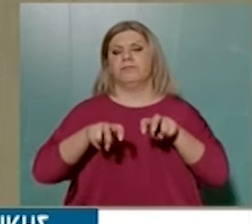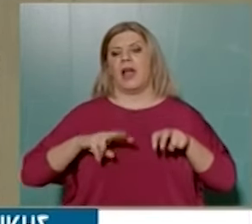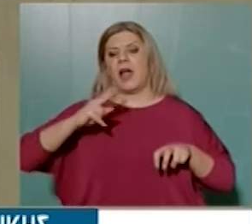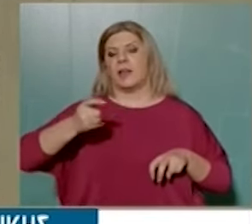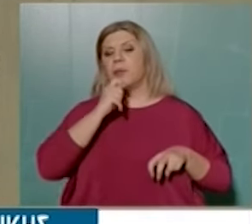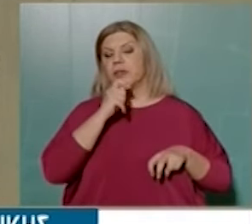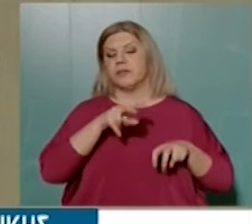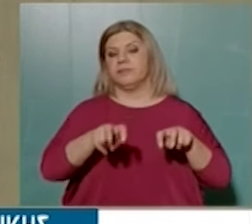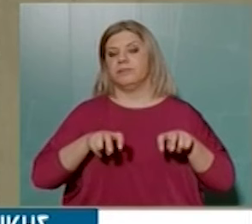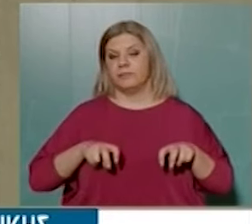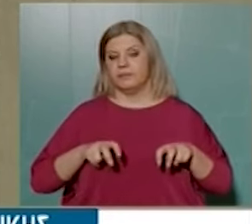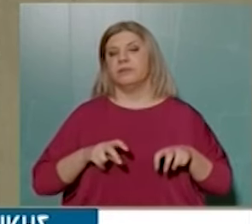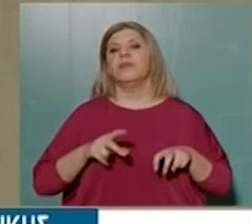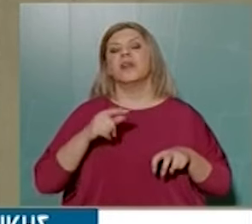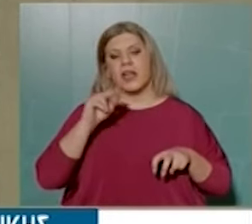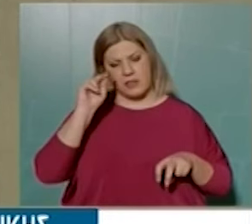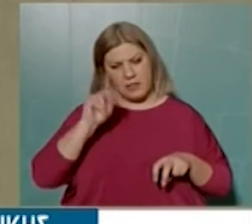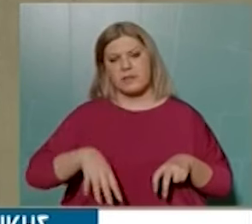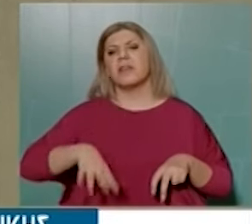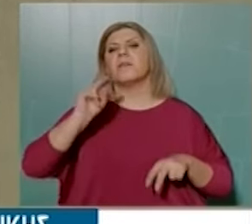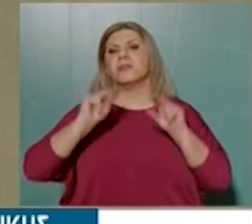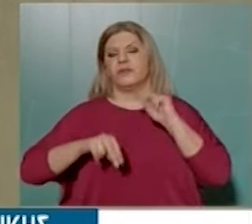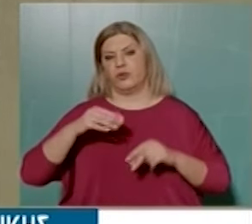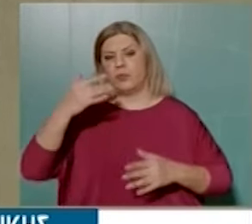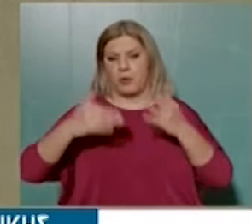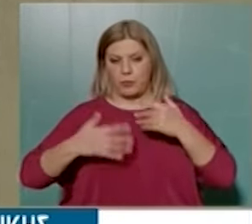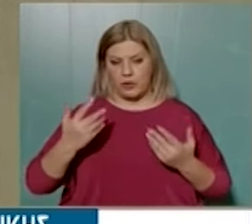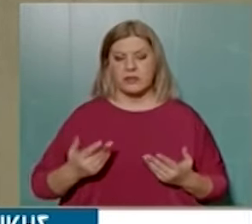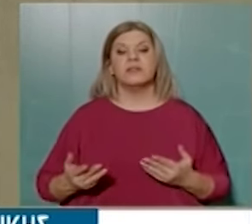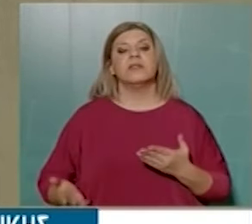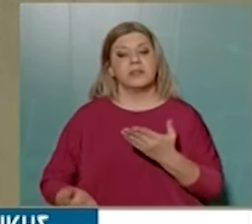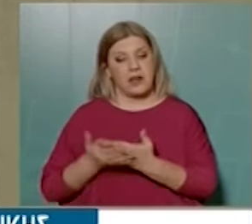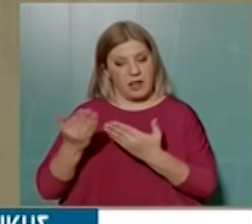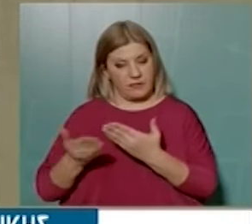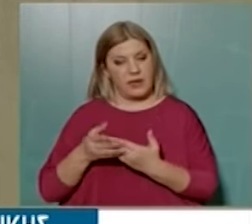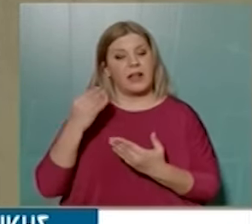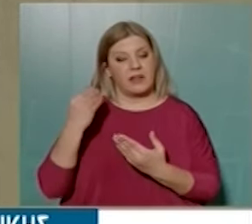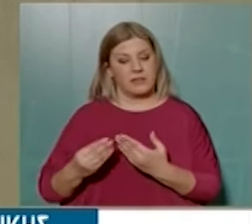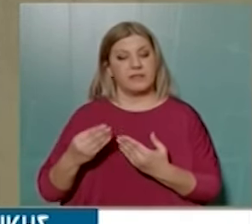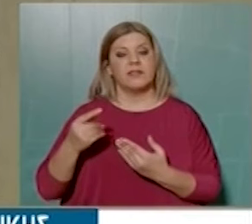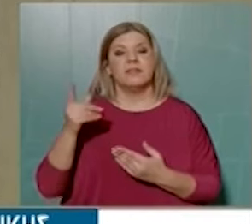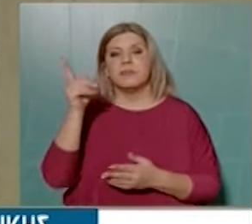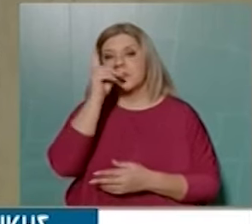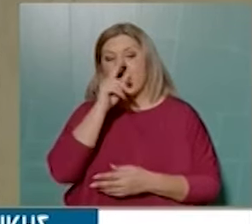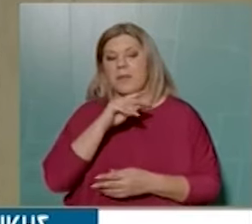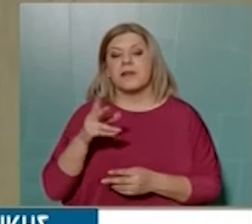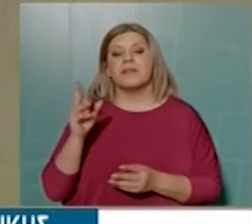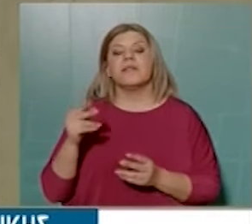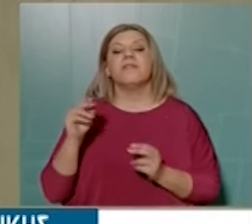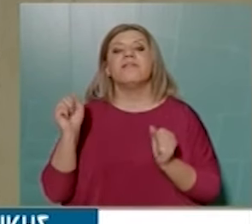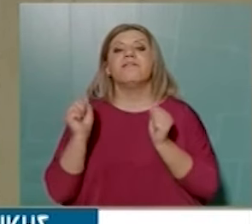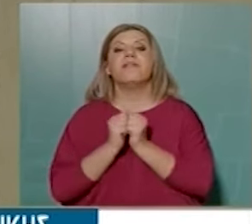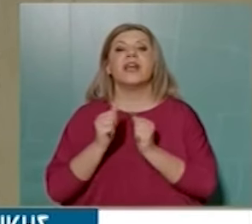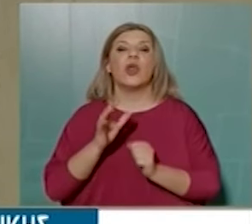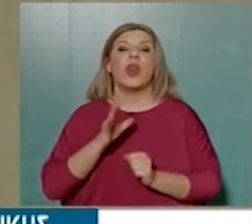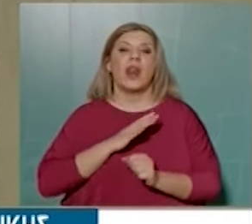αντιπολίτευσης και πιθανά θα καταψηφίσουν τον προϋπολογισμό συνέβαλαν όμως τότε στην καλλιέργεια αυταπατών για μια δήθεν φιλολαϊκή